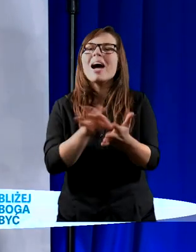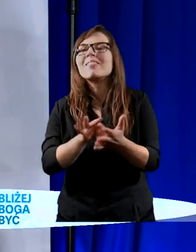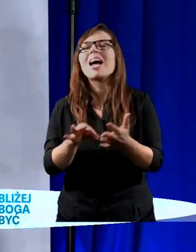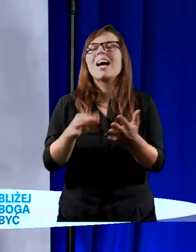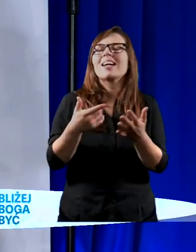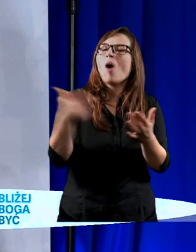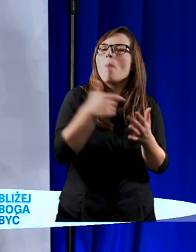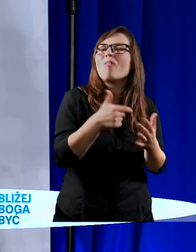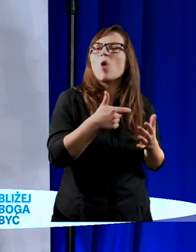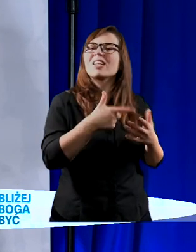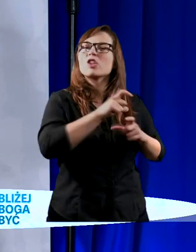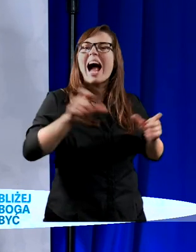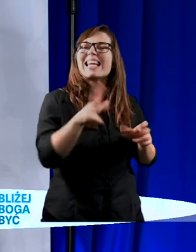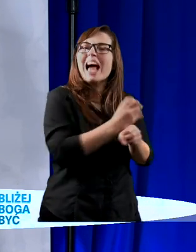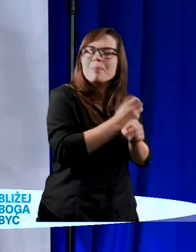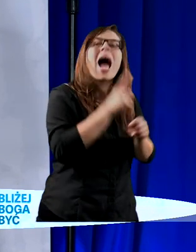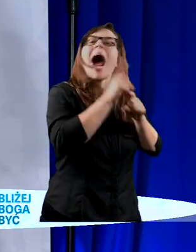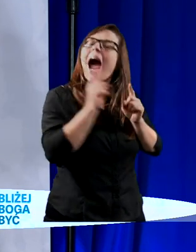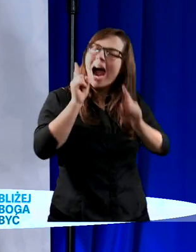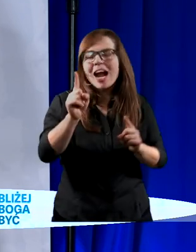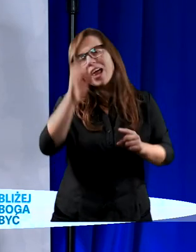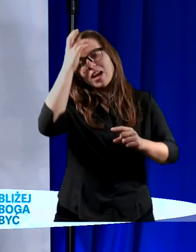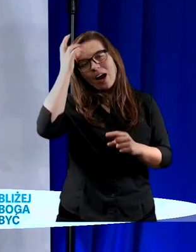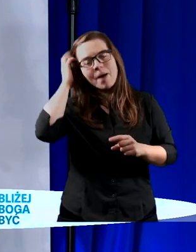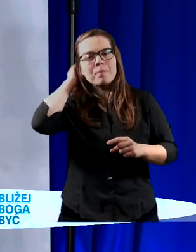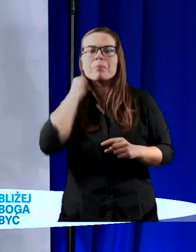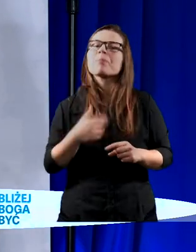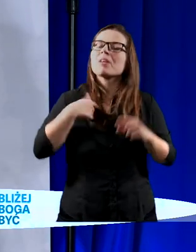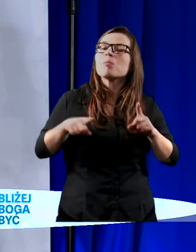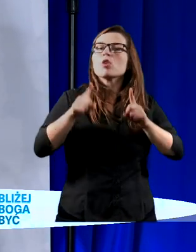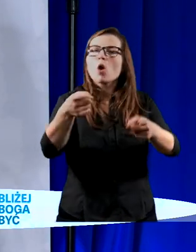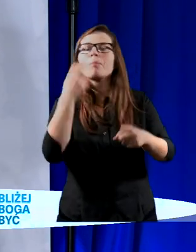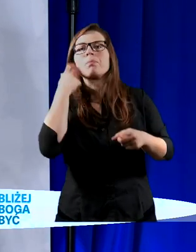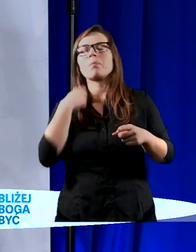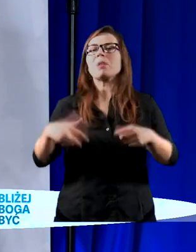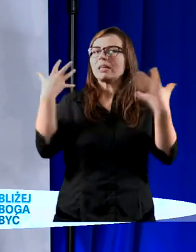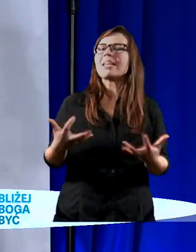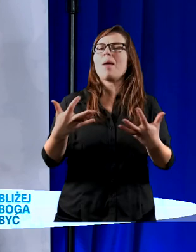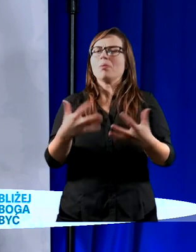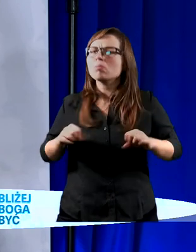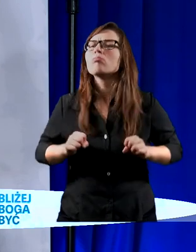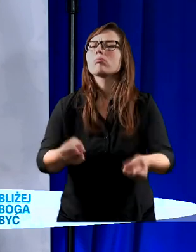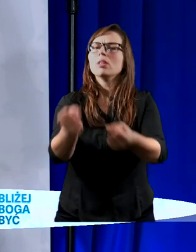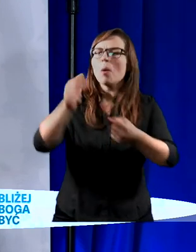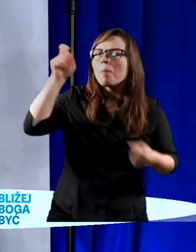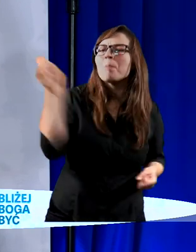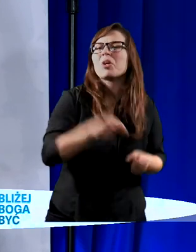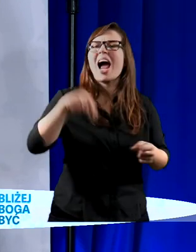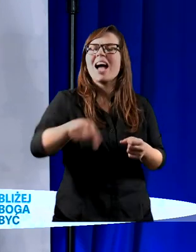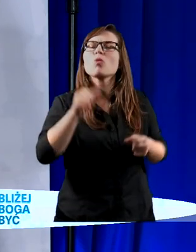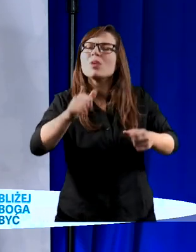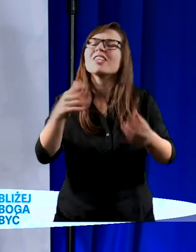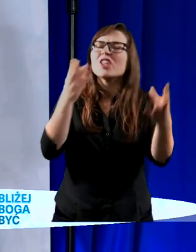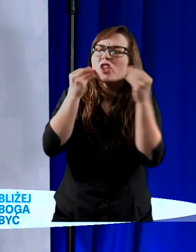pewne obowiązki, ale no jednak zorganizowaliśmy się, przyjechaliśmy tutaj